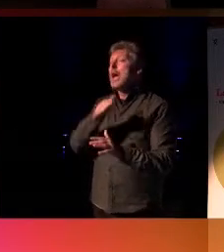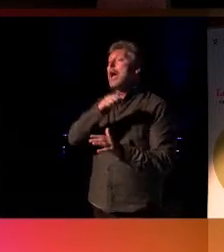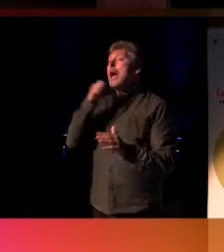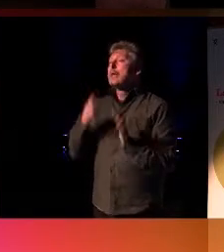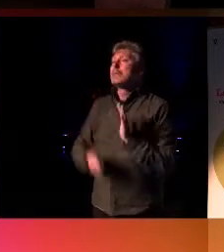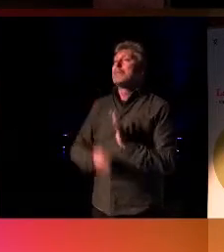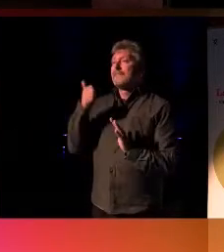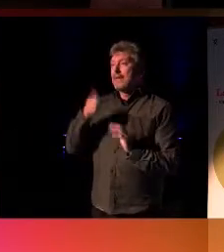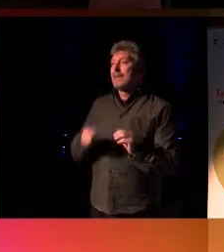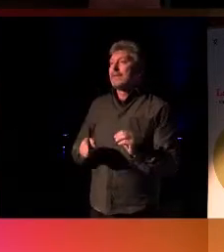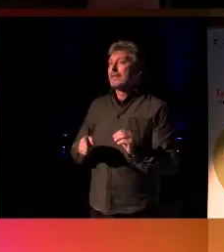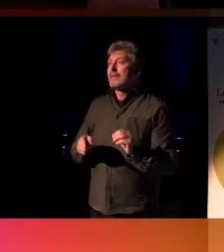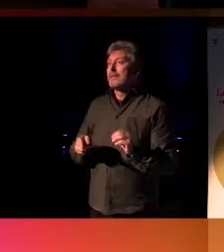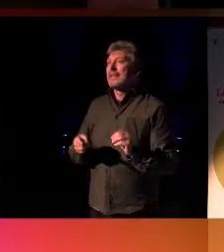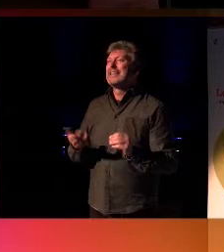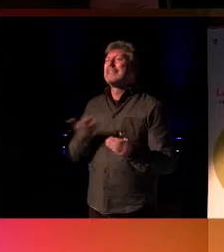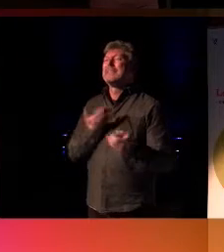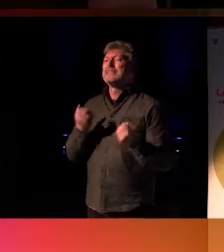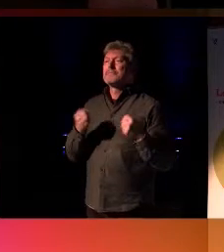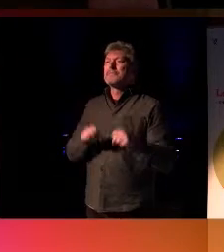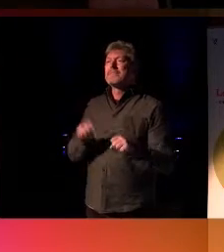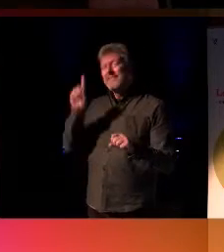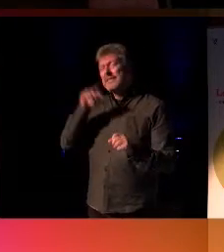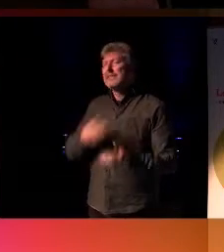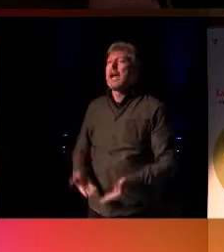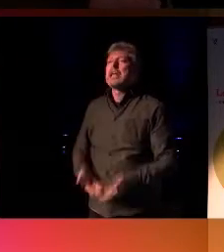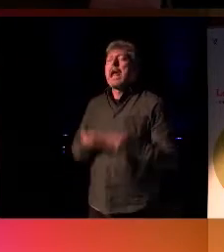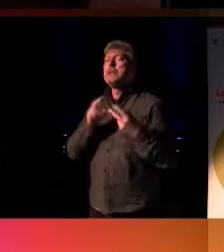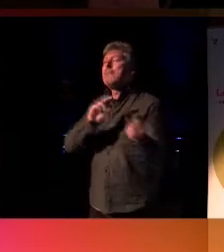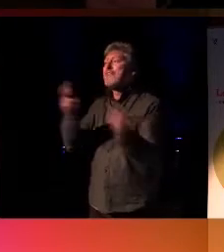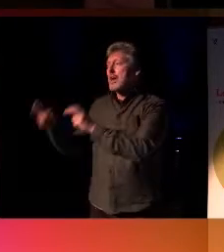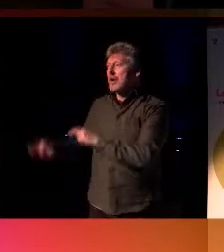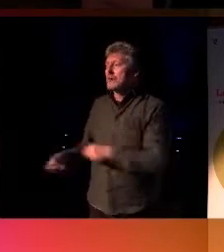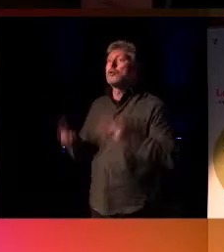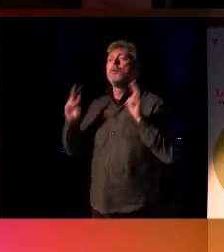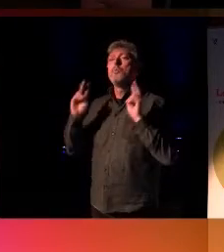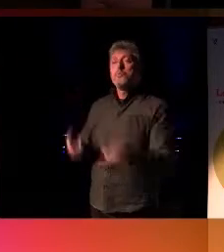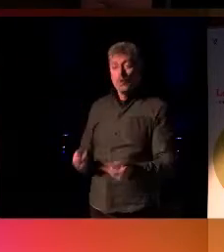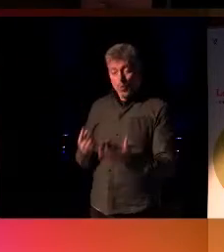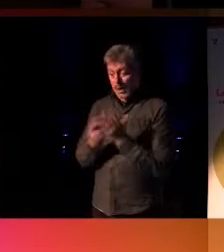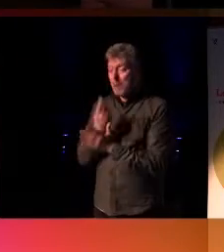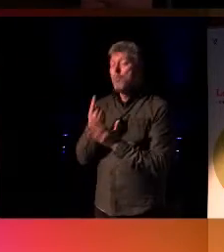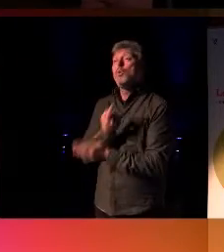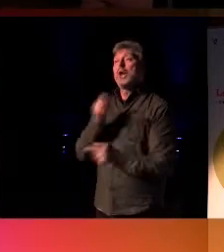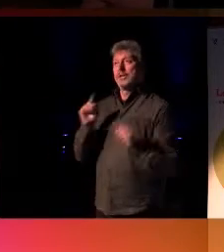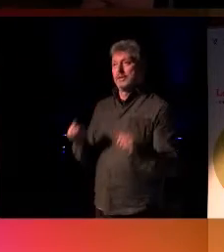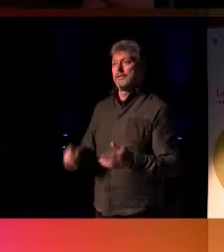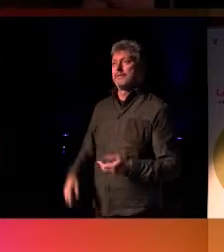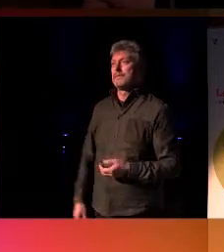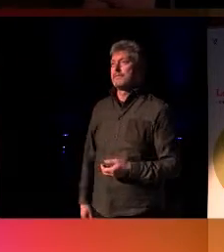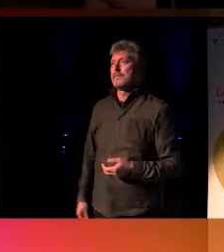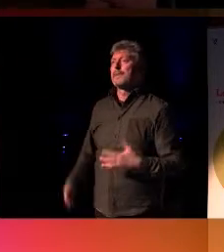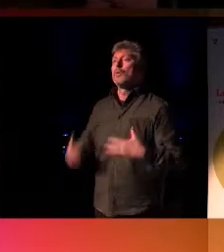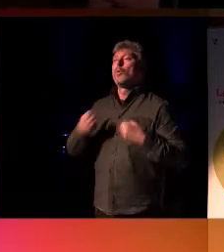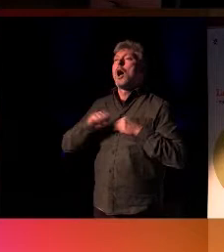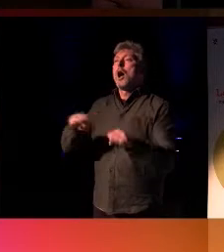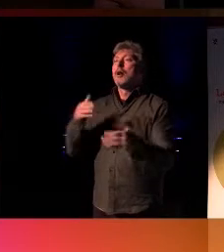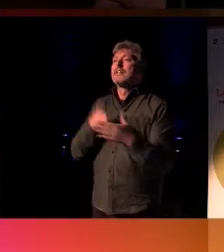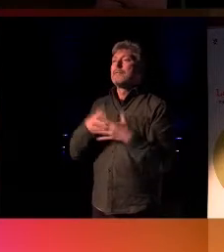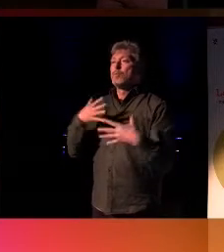viktige, det veldig vrient, men hvis vi kan hjelpe hverandre, la oss bruke den muligheten. Og aktiv mot